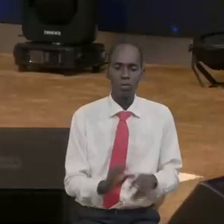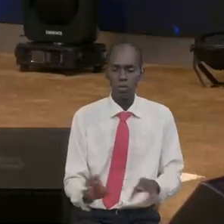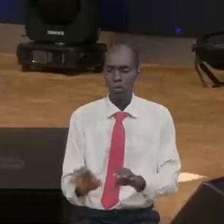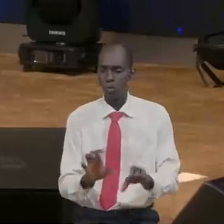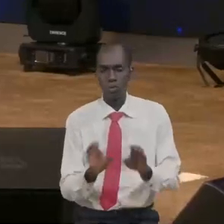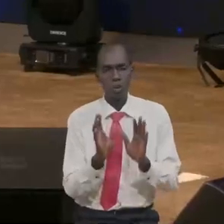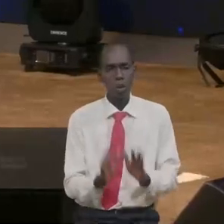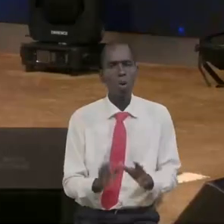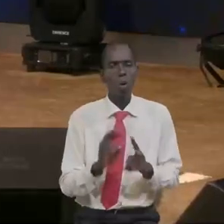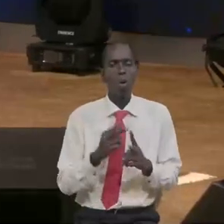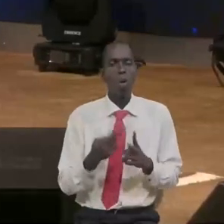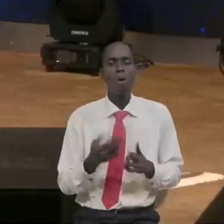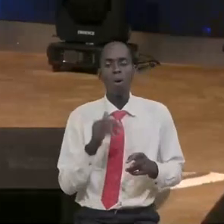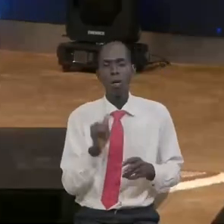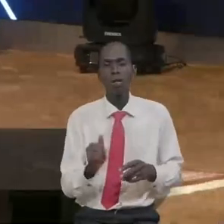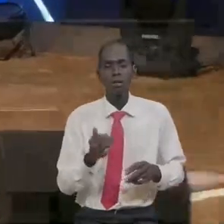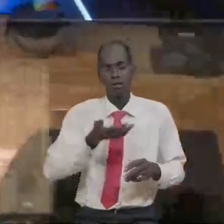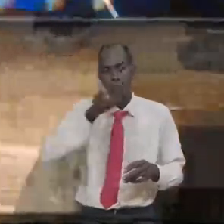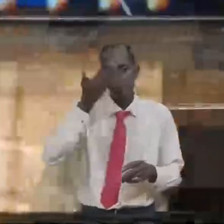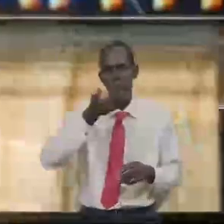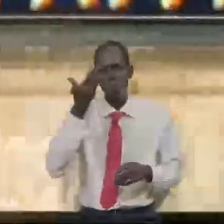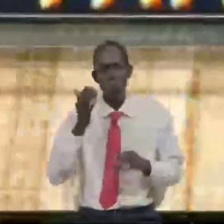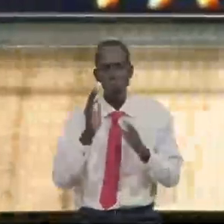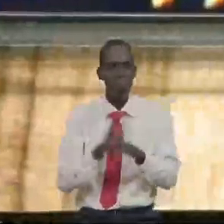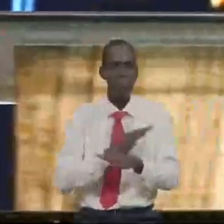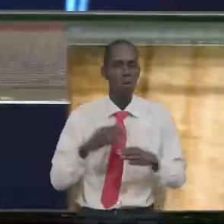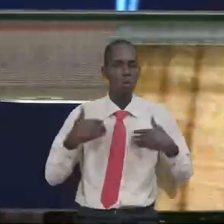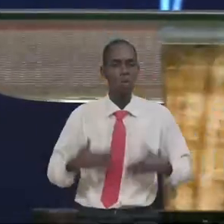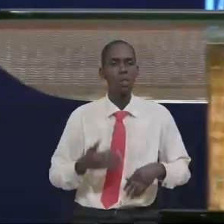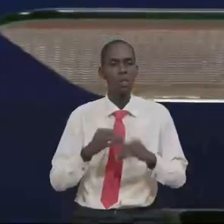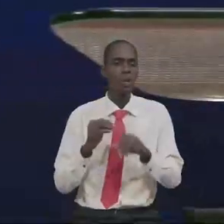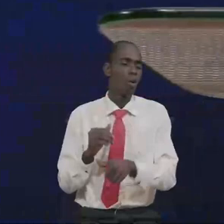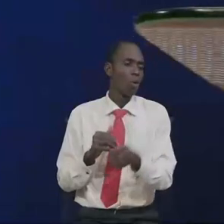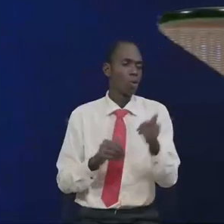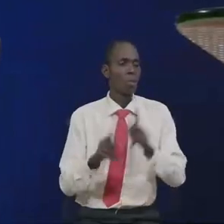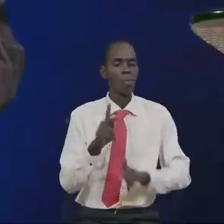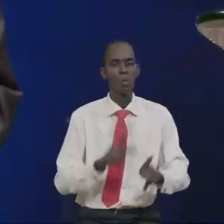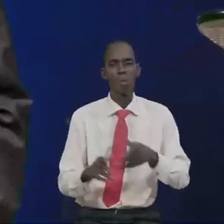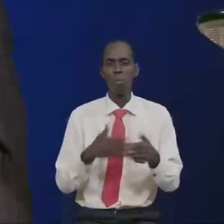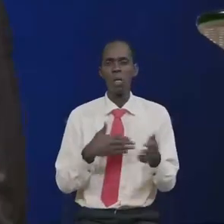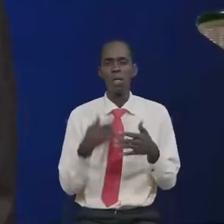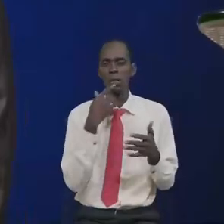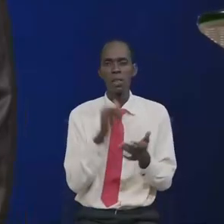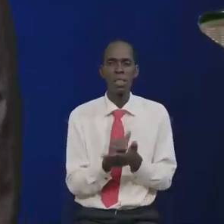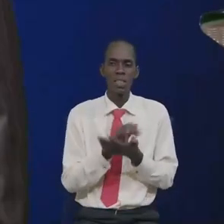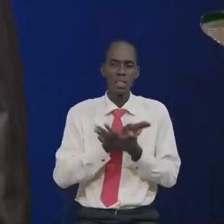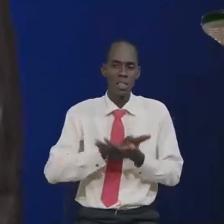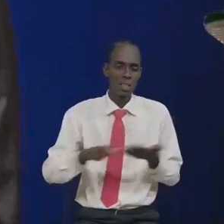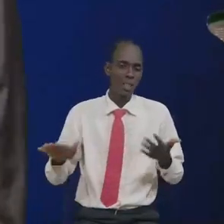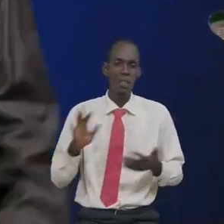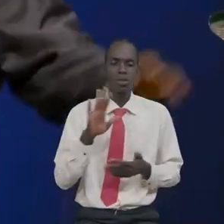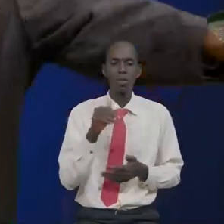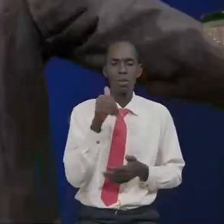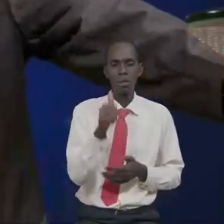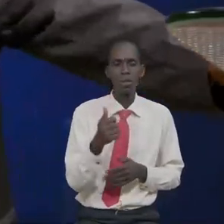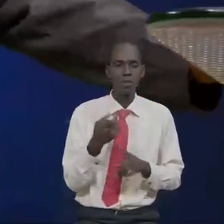ou malfaiteur, ou comme s'ingérant dans les affaires d'autrui. Alors, il dit que il faut vous